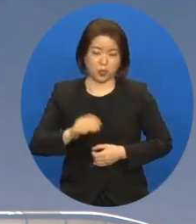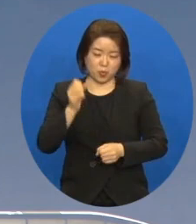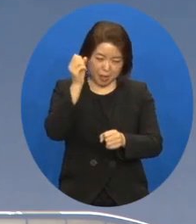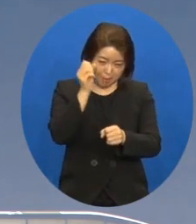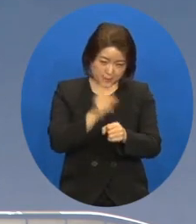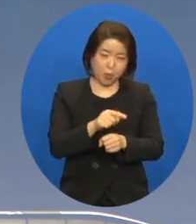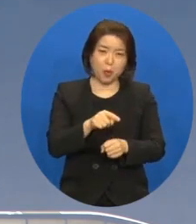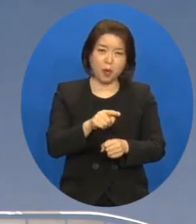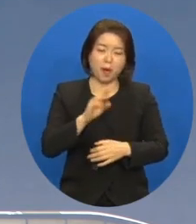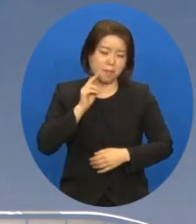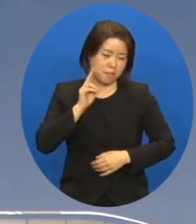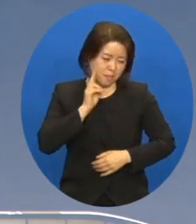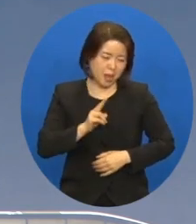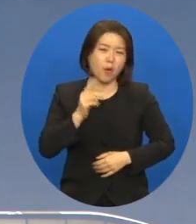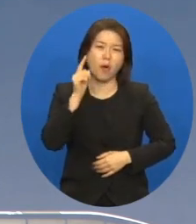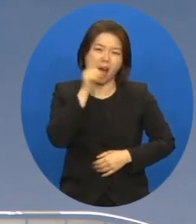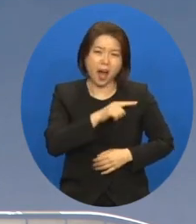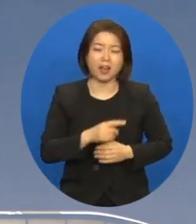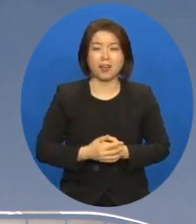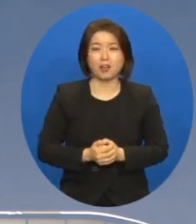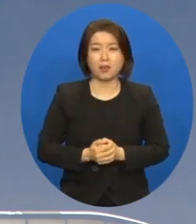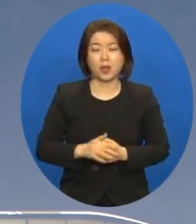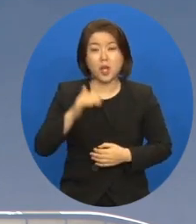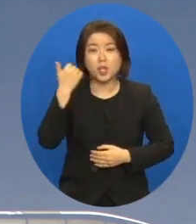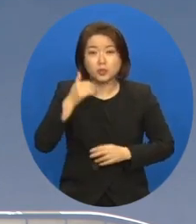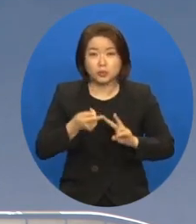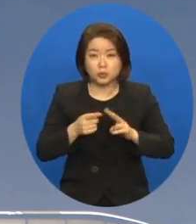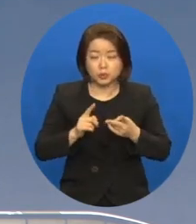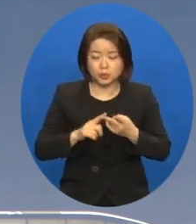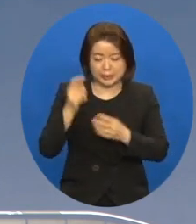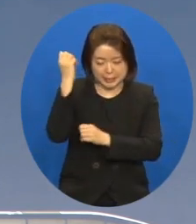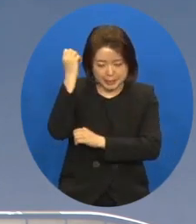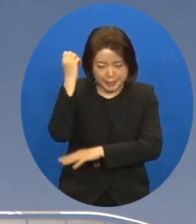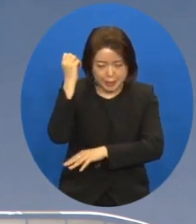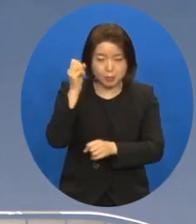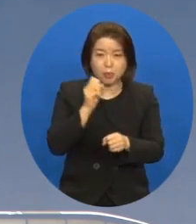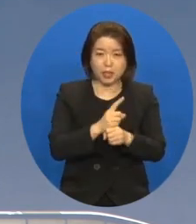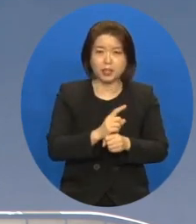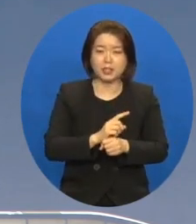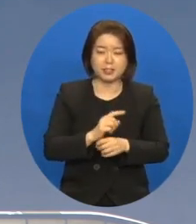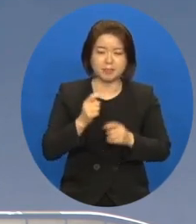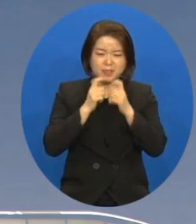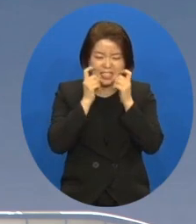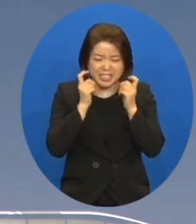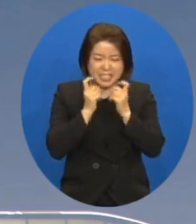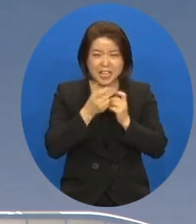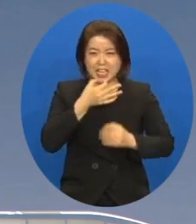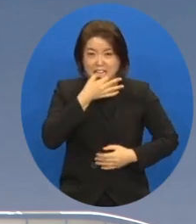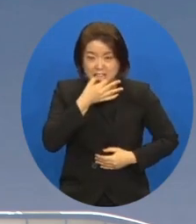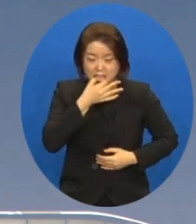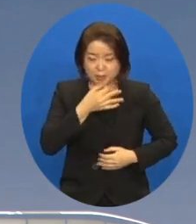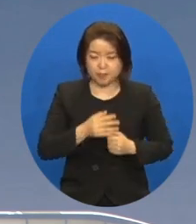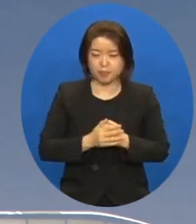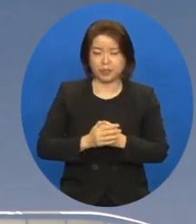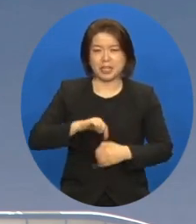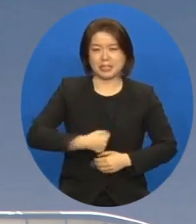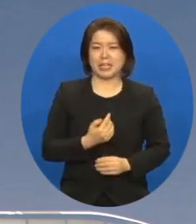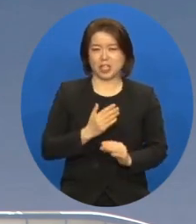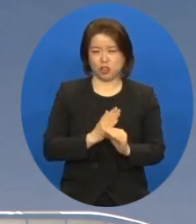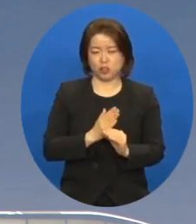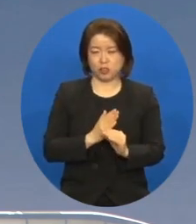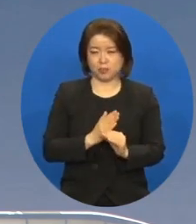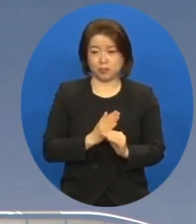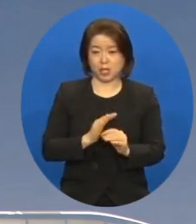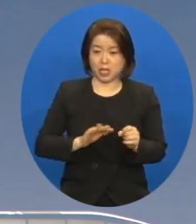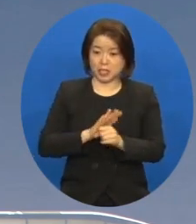악합니다. 누구나 다 근본은 이기적이고 자기중심이고 사랑받는 건 좋은데 사랑하는